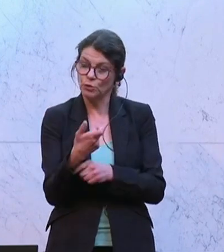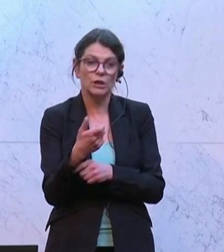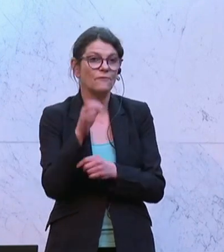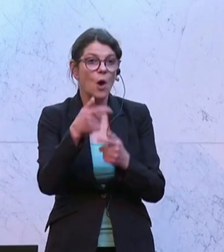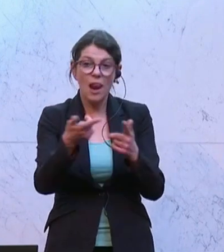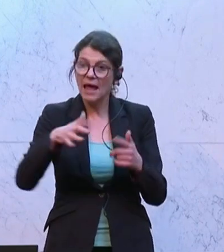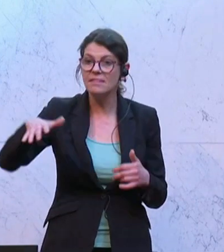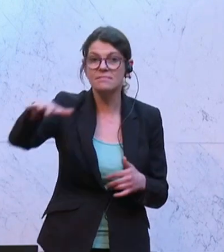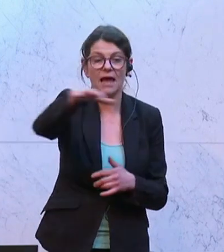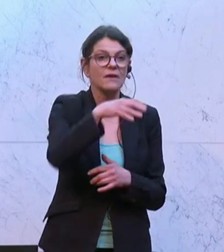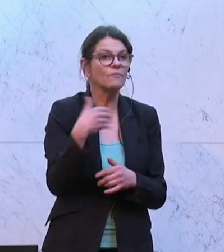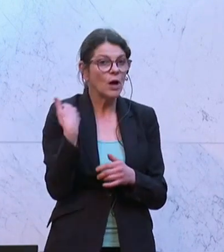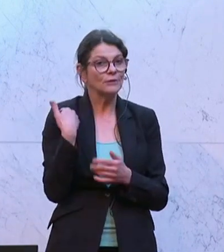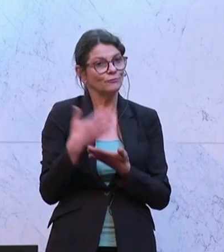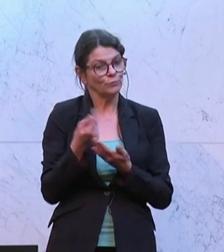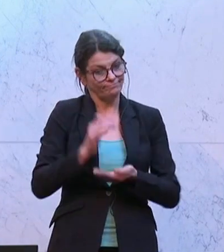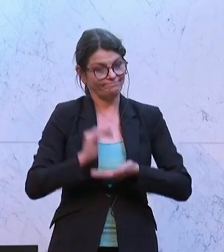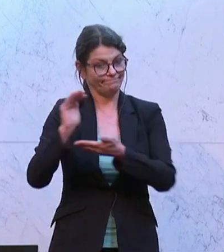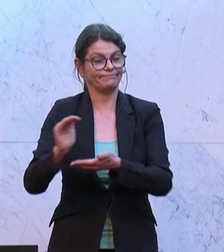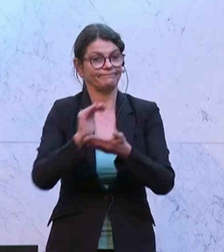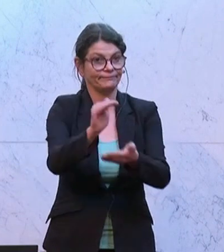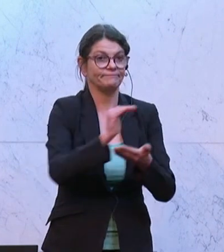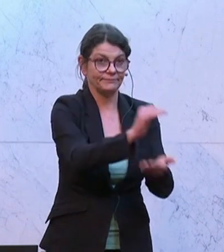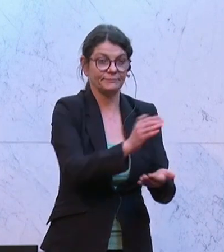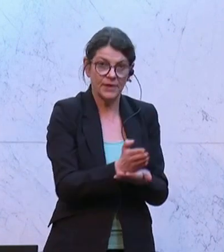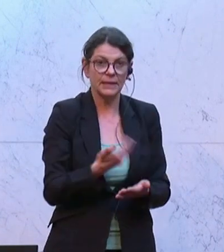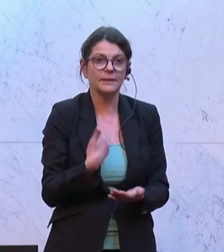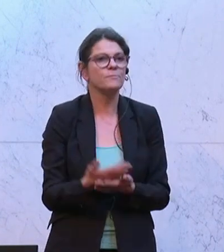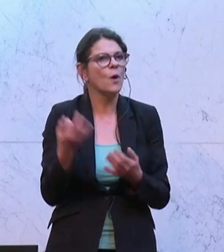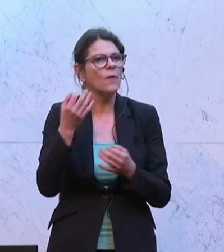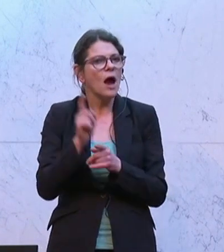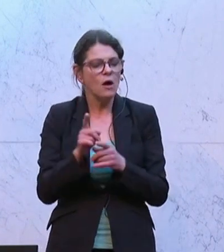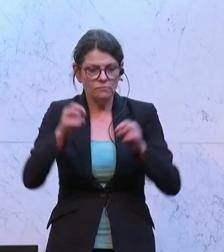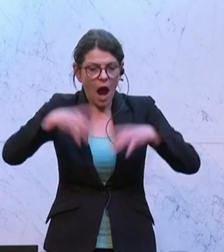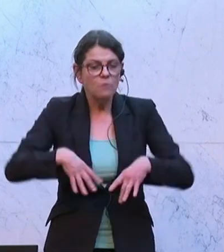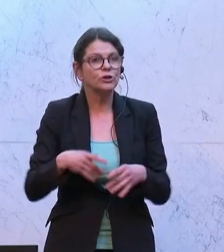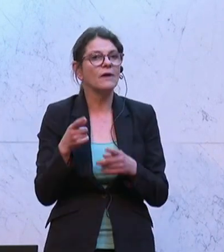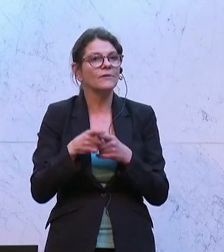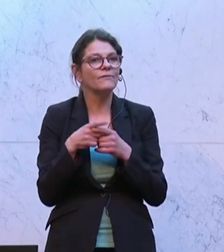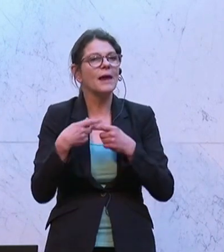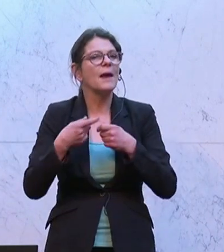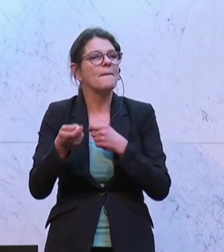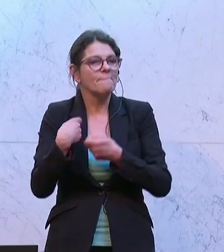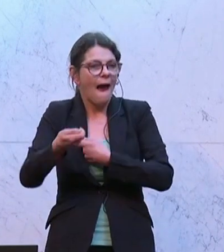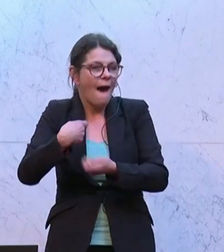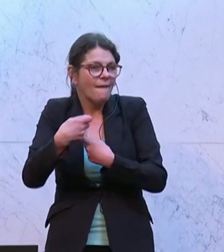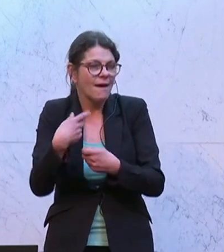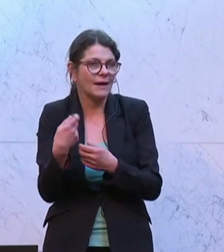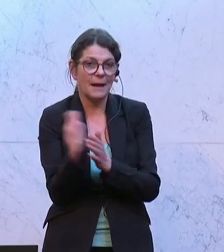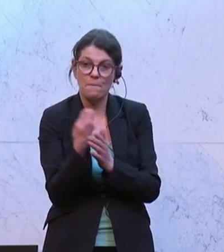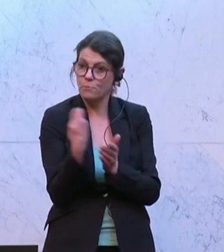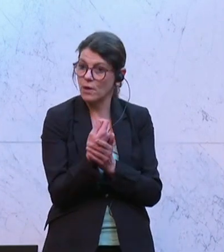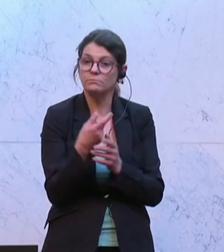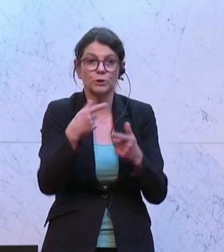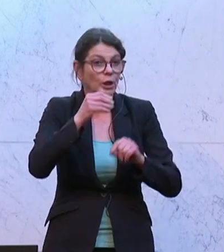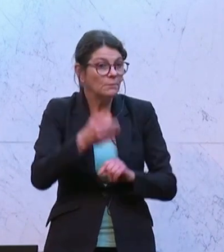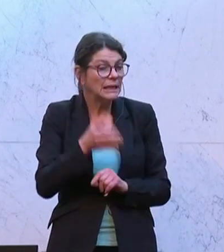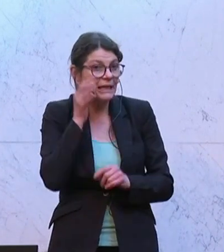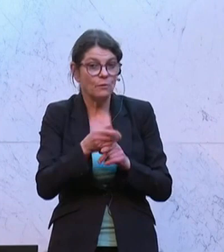als Bundesregierung die Mittel bereitgestellt haben, oder an die abgeschaffte Maklergebühr, durch die sich die Mieterinnen und